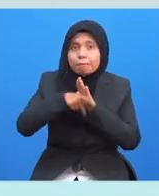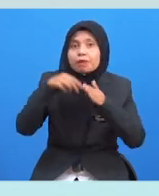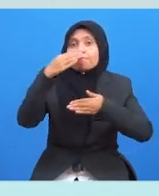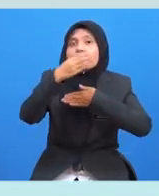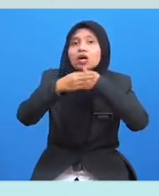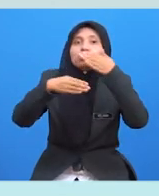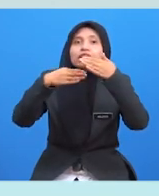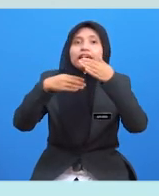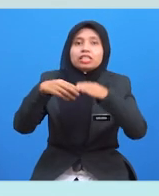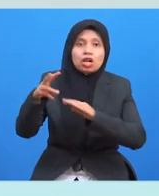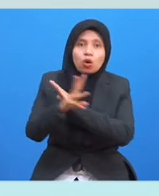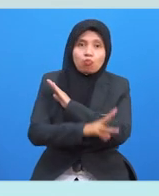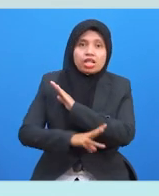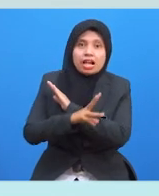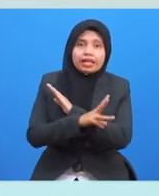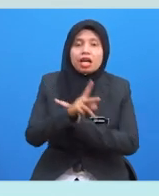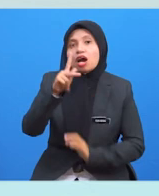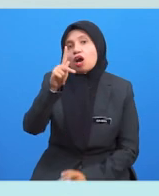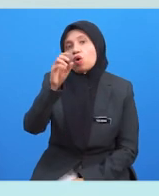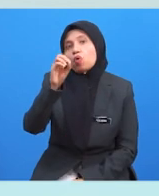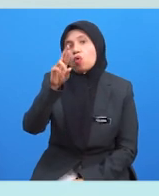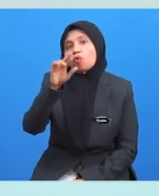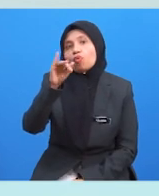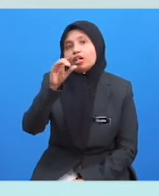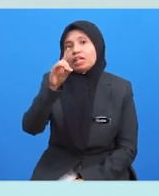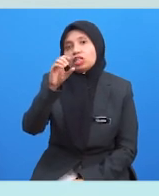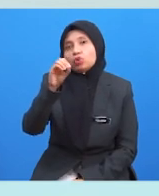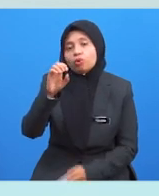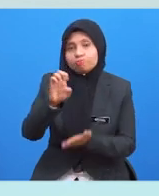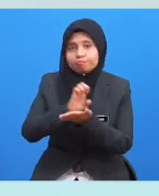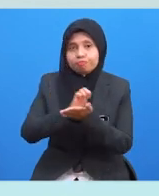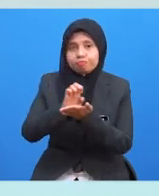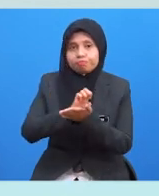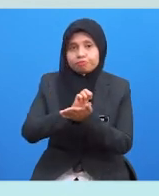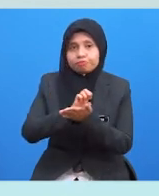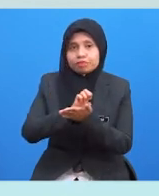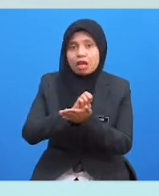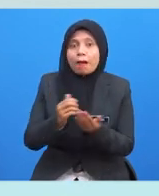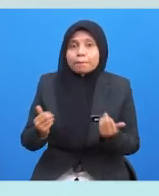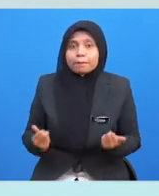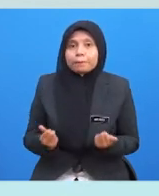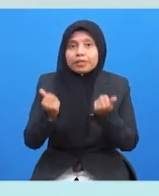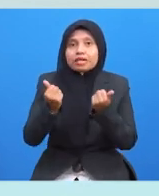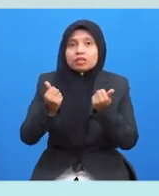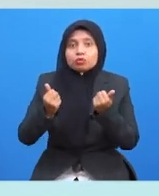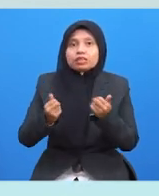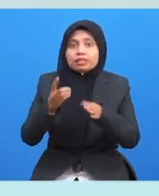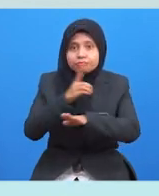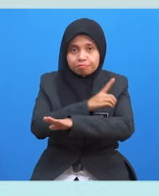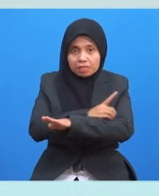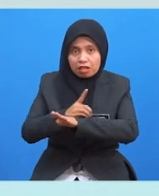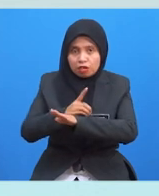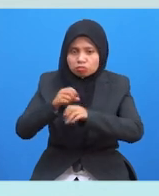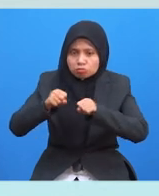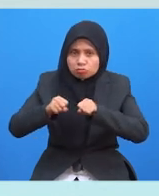wilayah koridor ekonomi. Jaringan pengangkutan darat yang berkembang